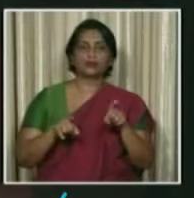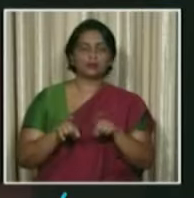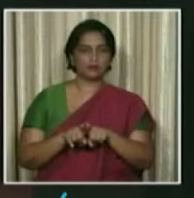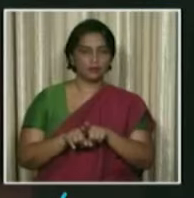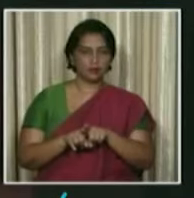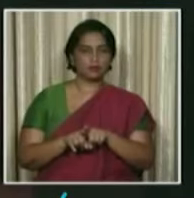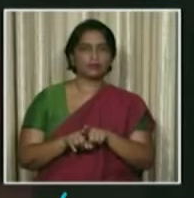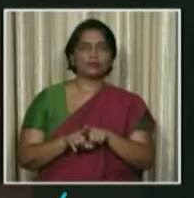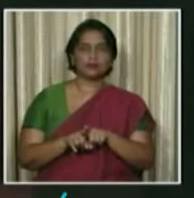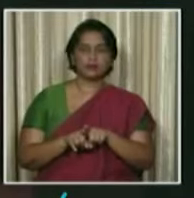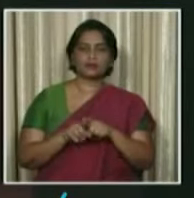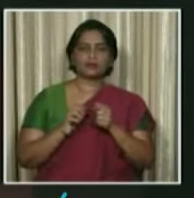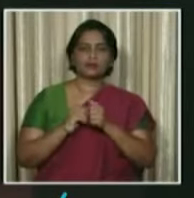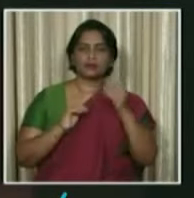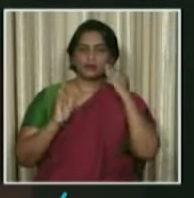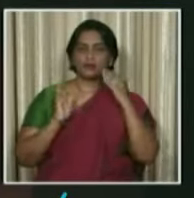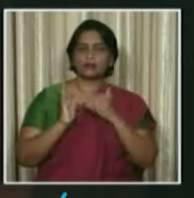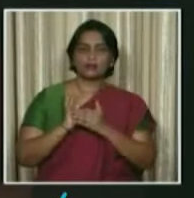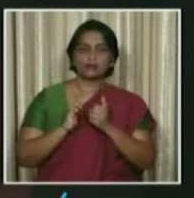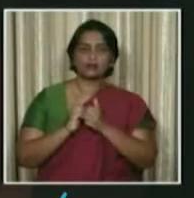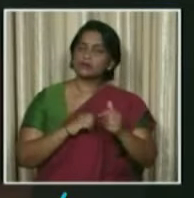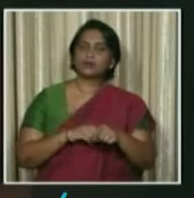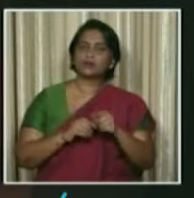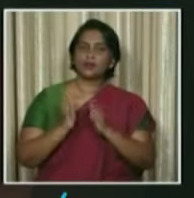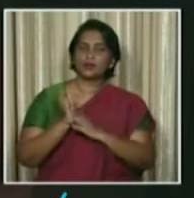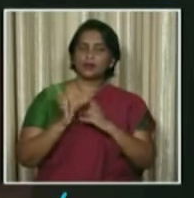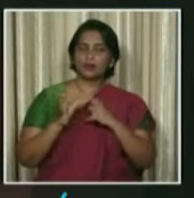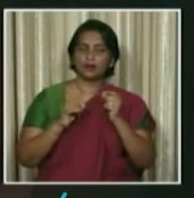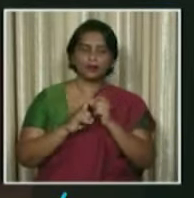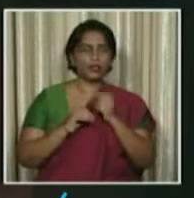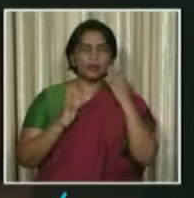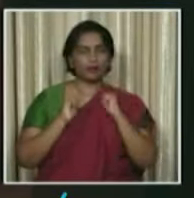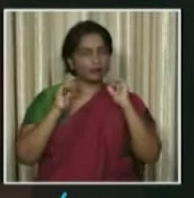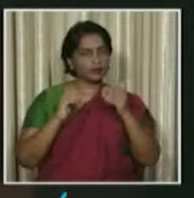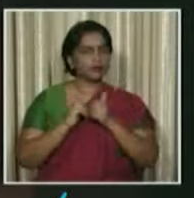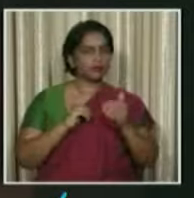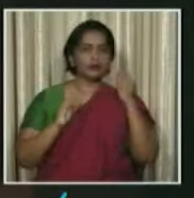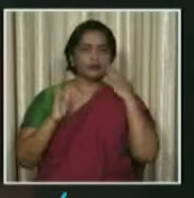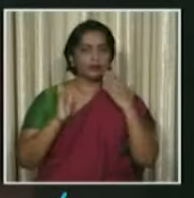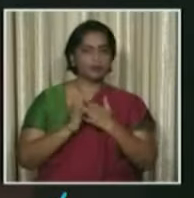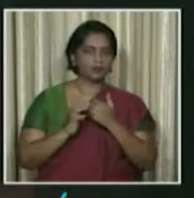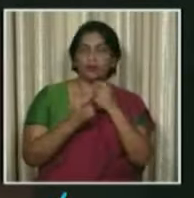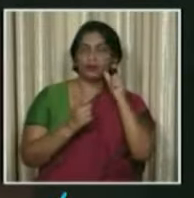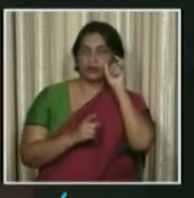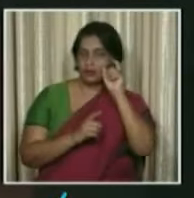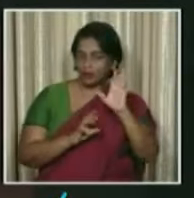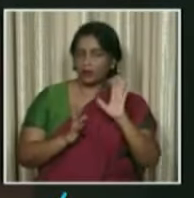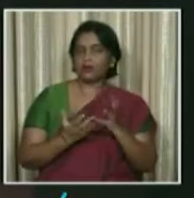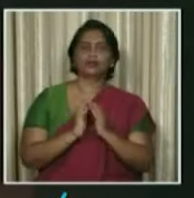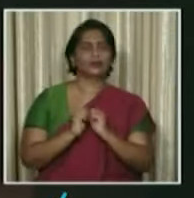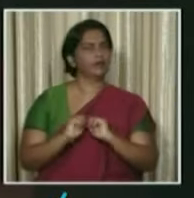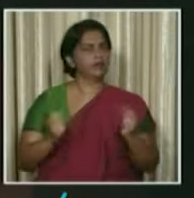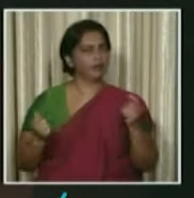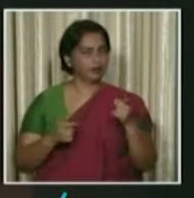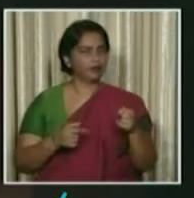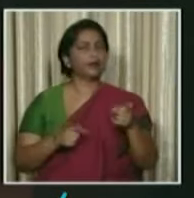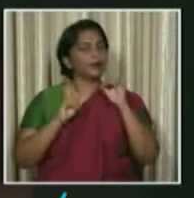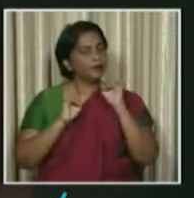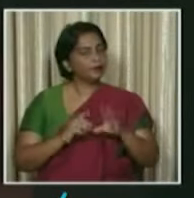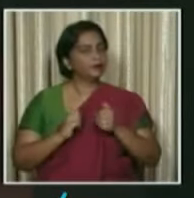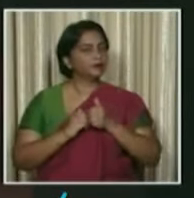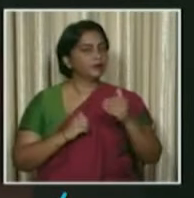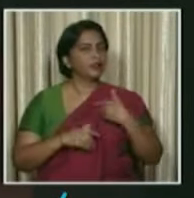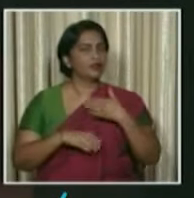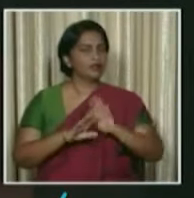කරන්නට වැඩපිළිවෙලක් අවශ්‍යයි. මාර්ග සිතීමක් අවශ්‍යයි. ඉලක්ක ටික අවශ්‍යයි. අධීක්ෂණයක් අවශ්‍යයි. මේකක්වත් නැහැ. ඉතින් මෙහෙම යනකොට අපේ